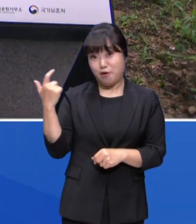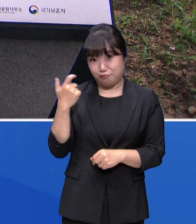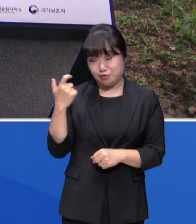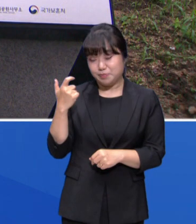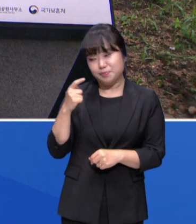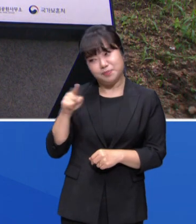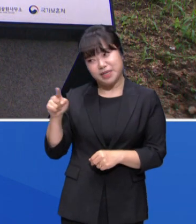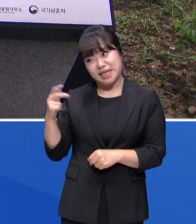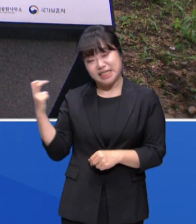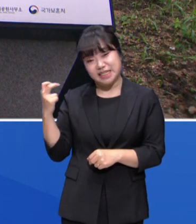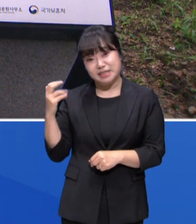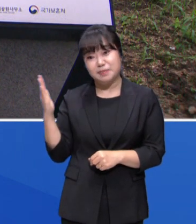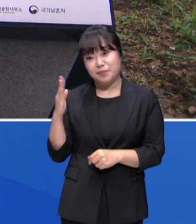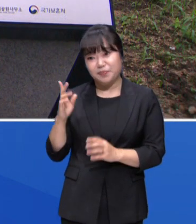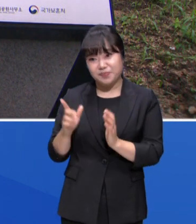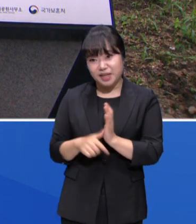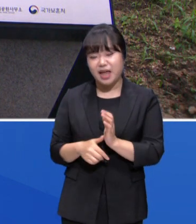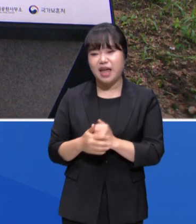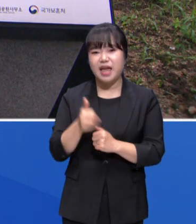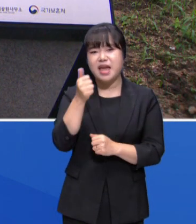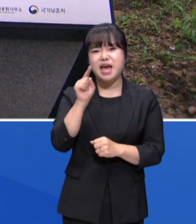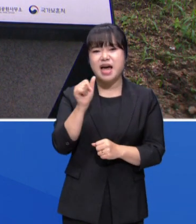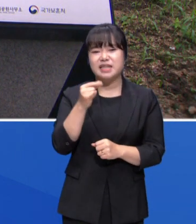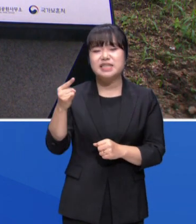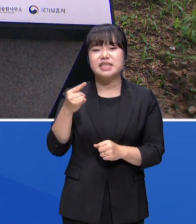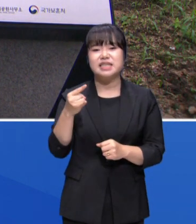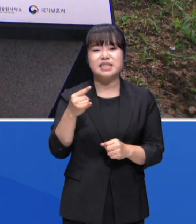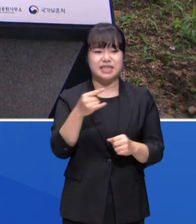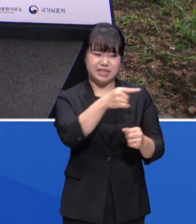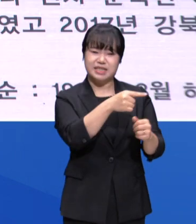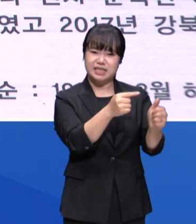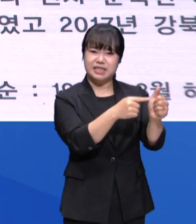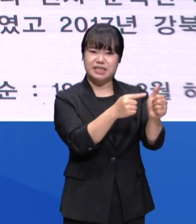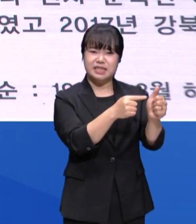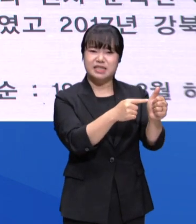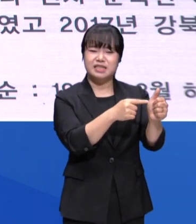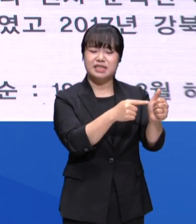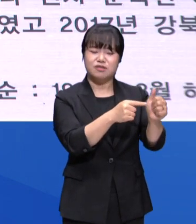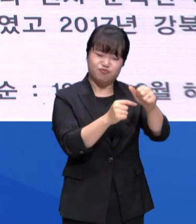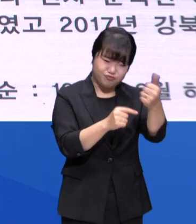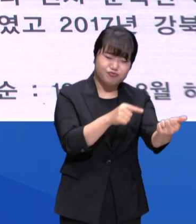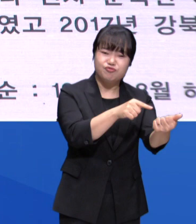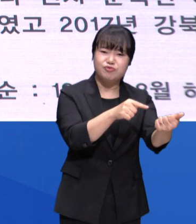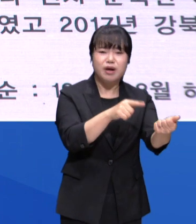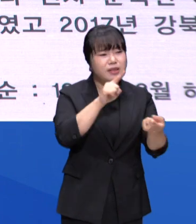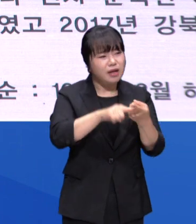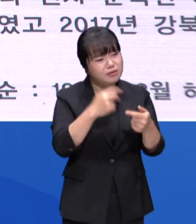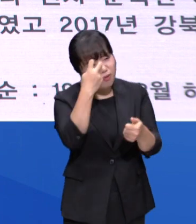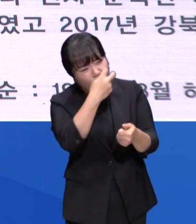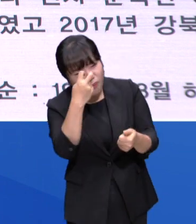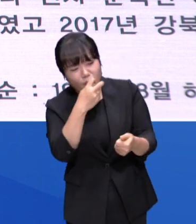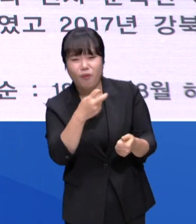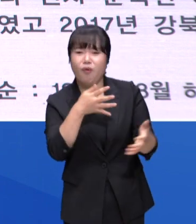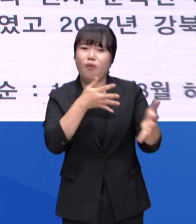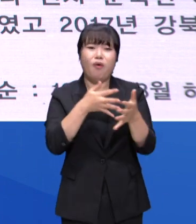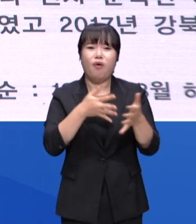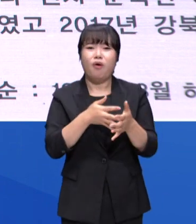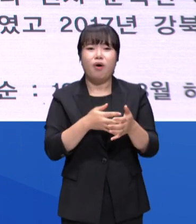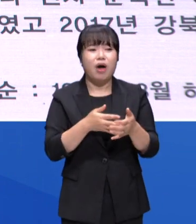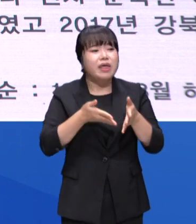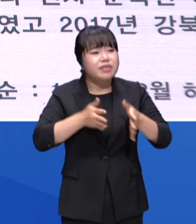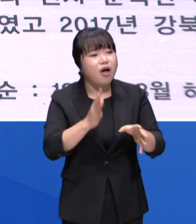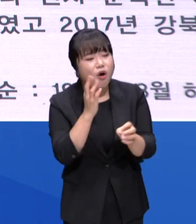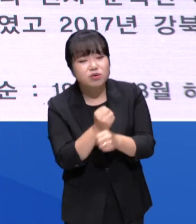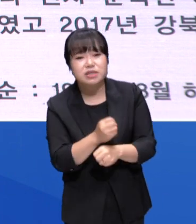1960년도, 70년도에 이 한희 선생에 대해서 계속 이제 그 심사를 했었어요. 그런데 네. 네. 아까 말씀드렸던 것처럼 인적 사항이